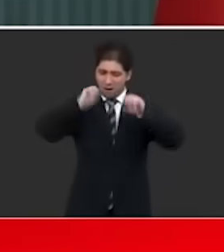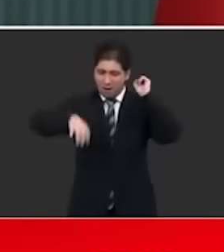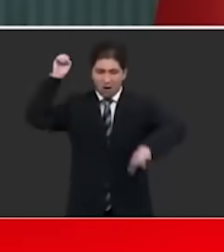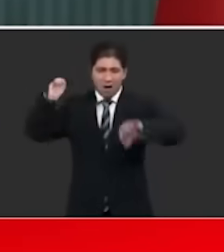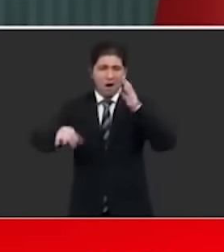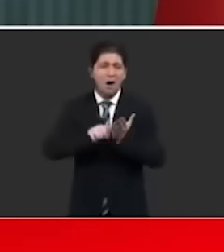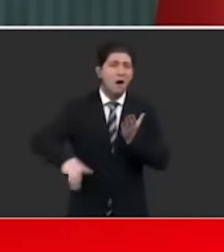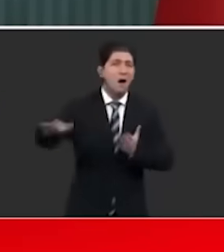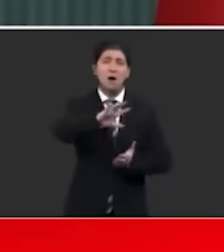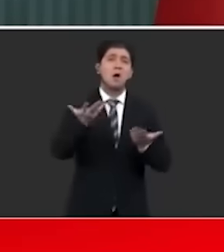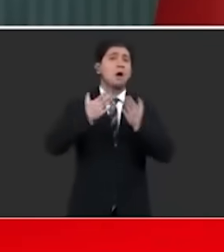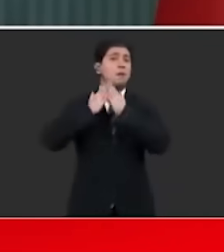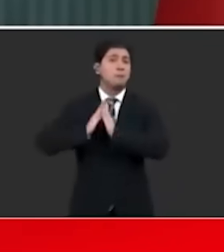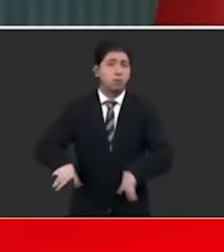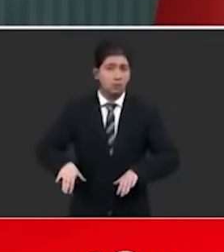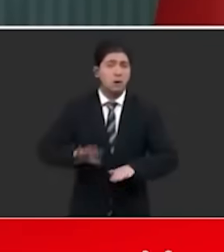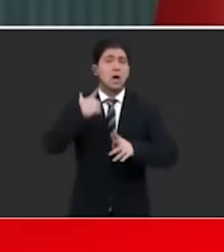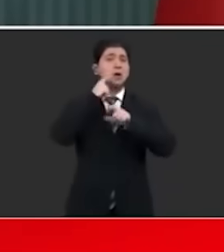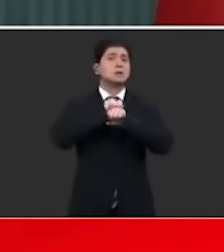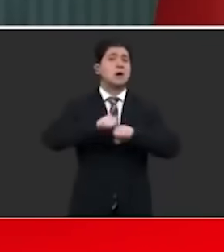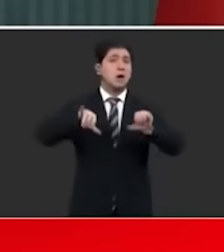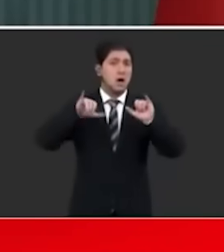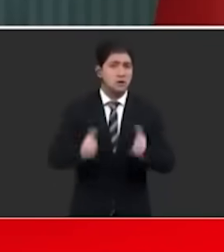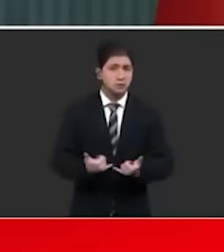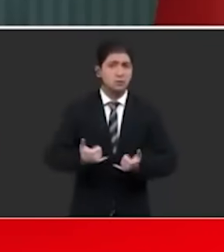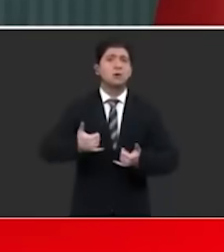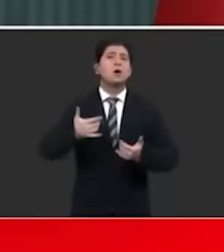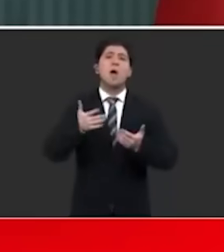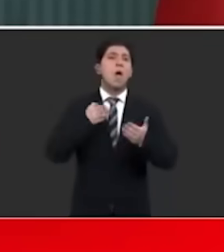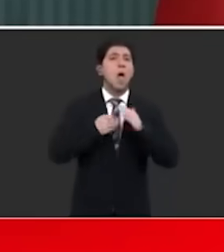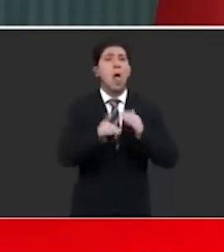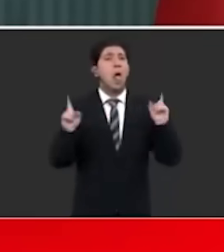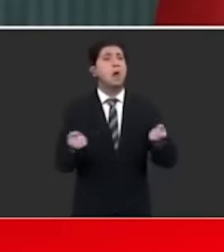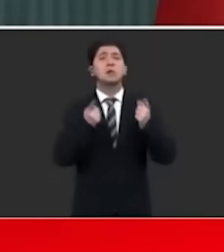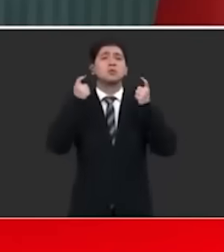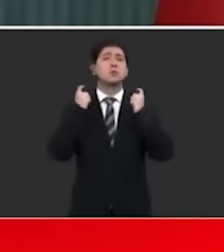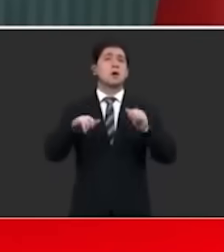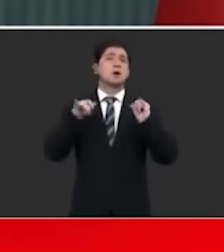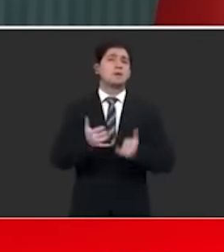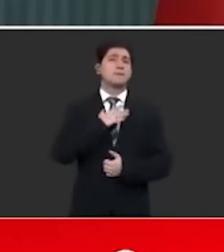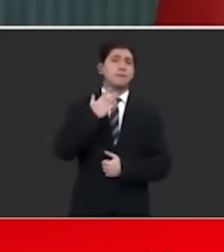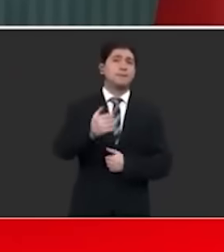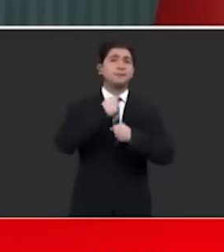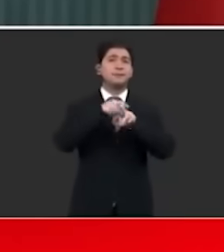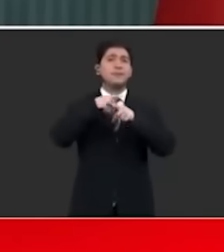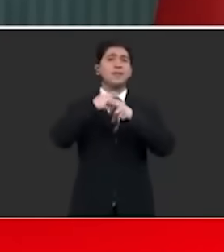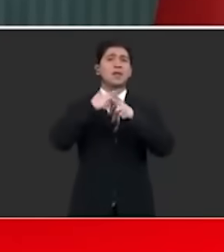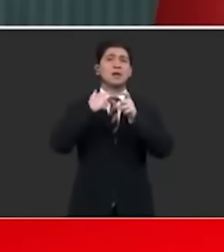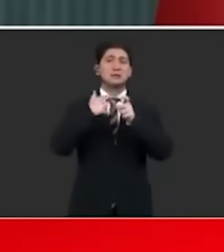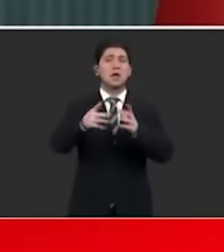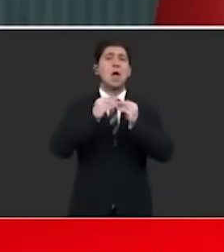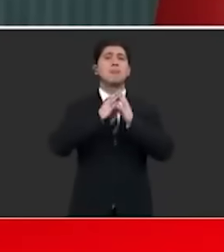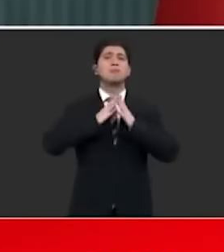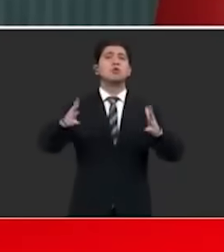sebebiyle ya yıkıldı, ya zarar gördü, ya da kullanılamaz hale geldi. Gazze'nin en büyük